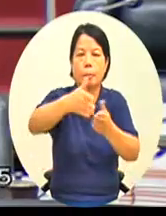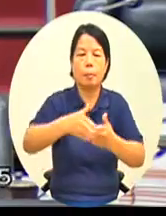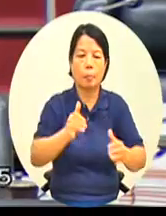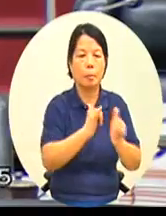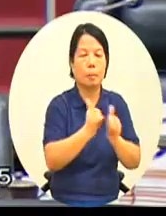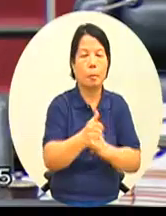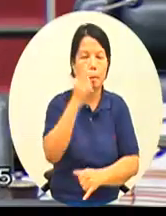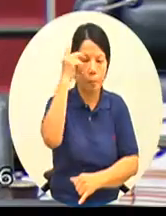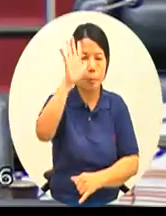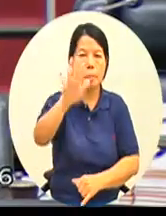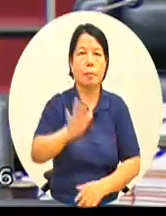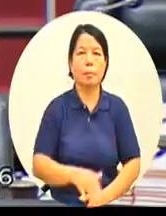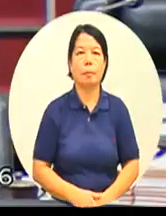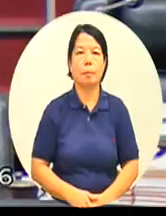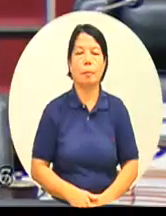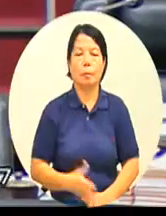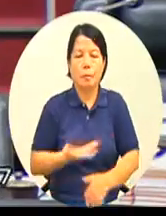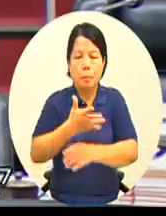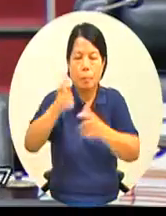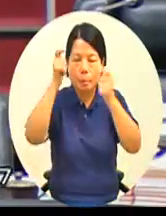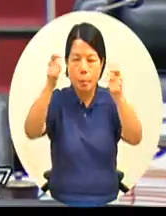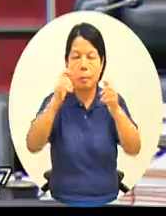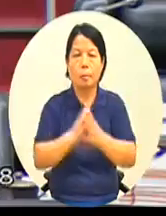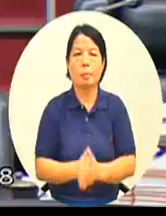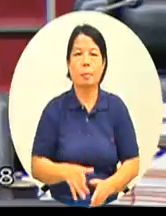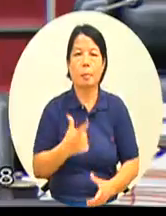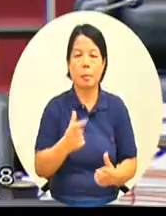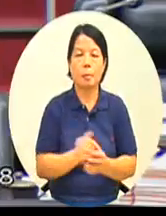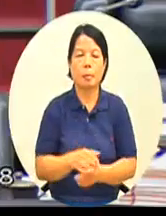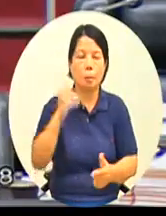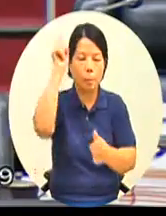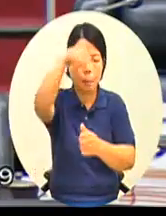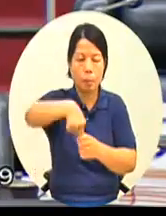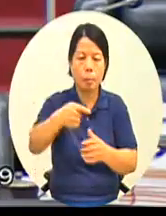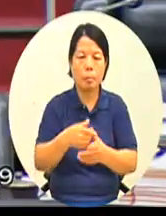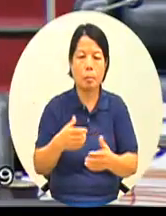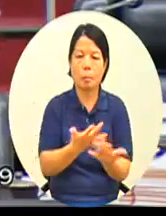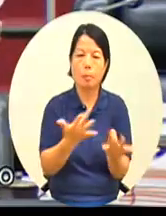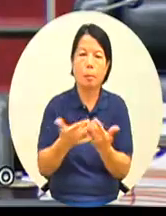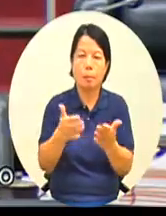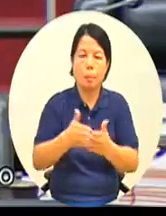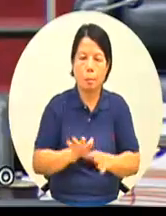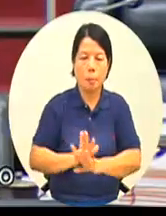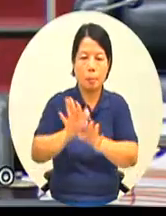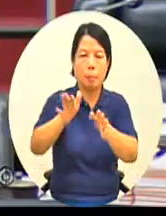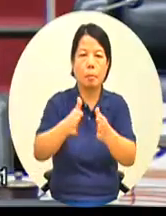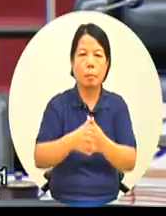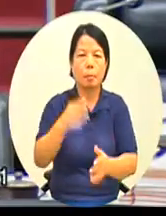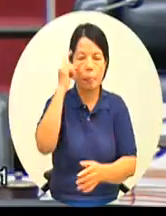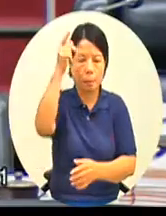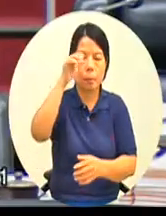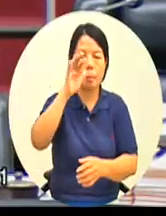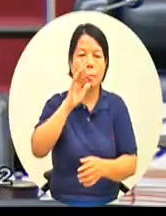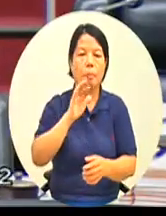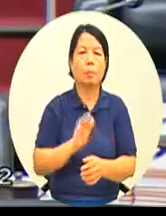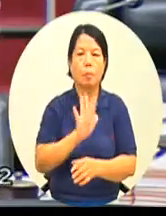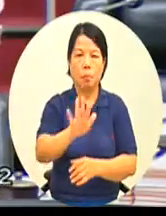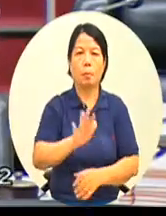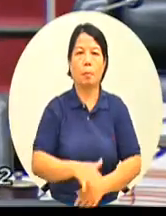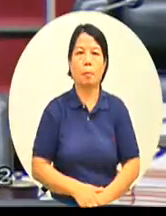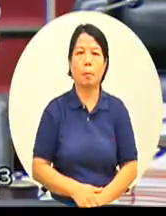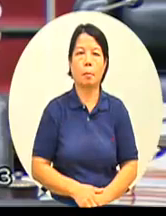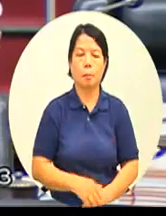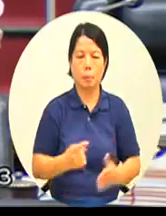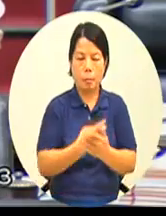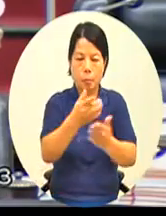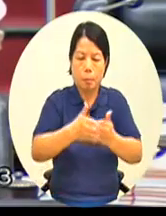会有感，再来让高雄的传产就是传统产业可以大跃进，这也一定会有感，只